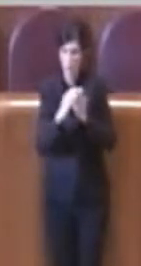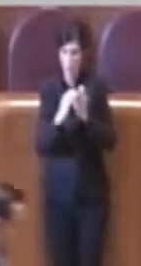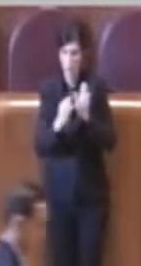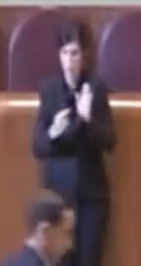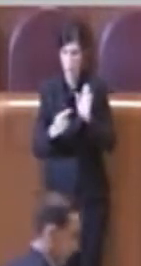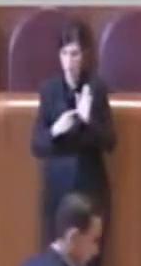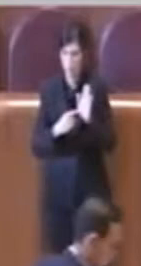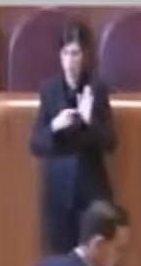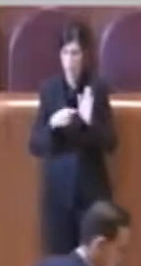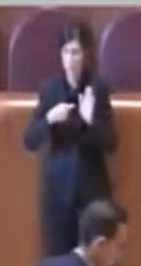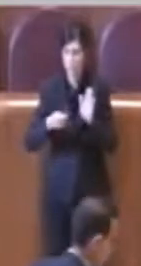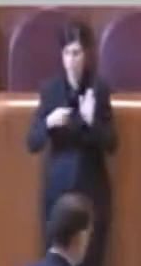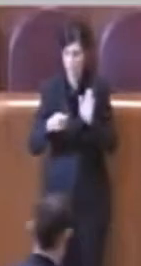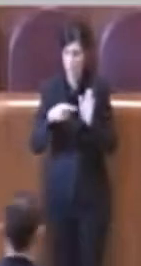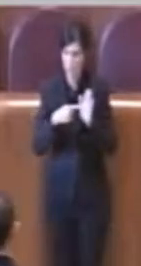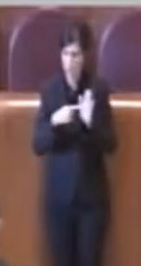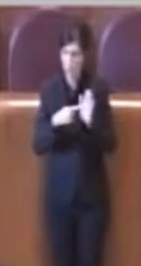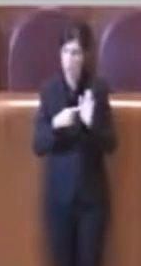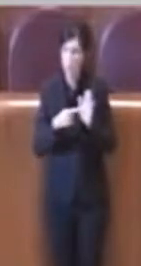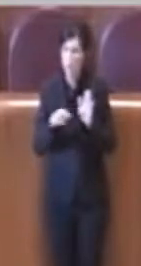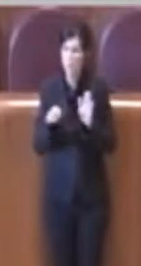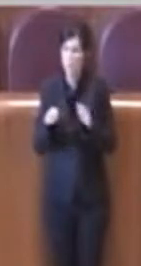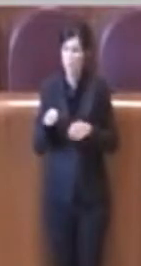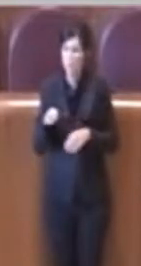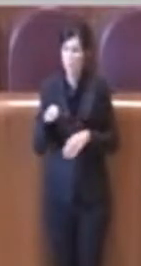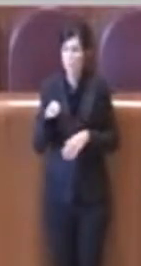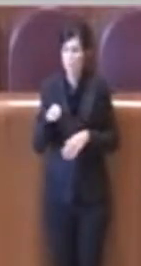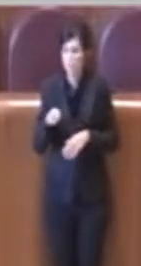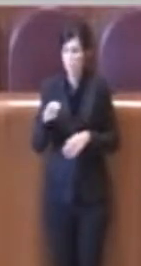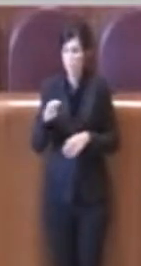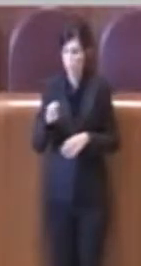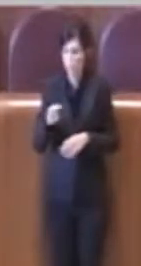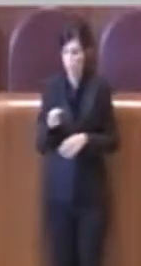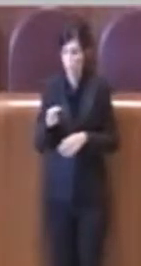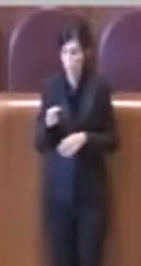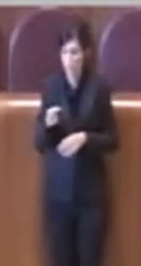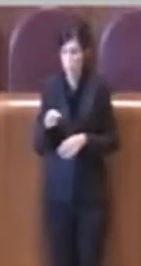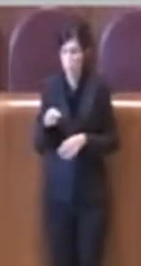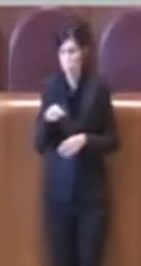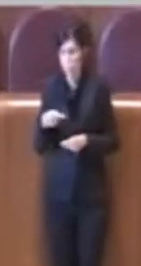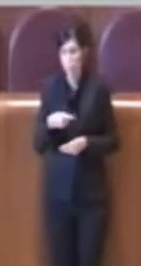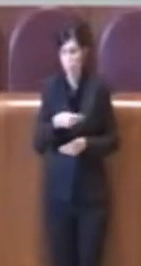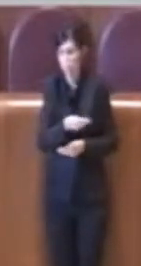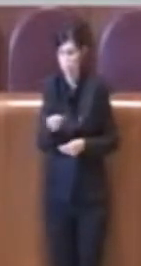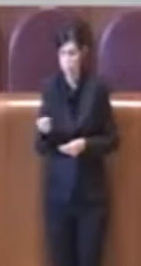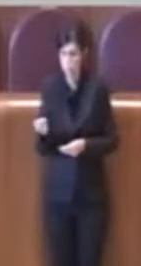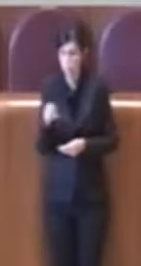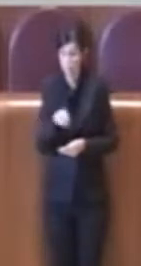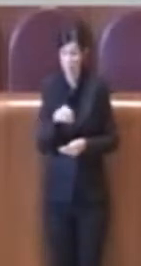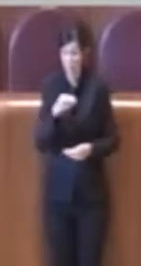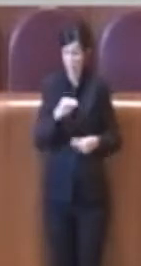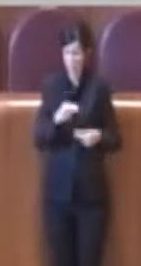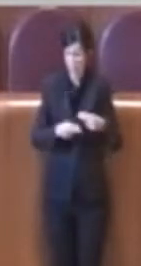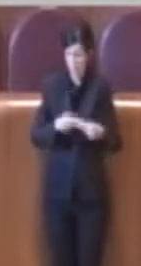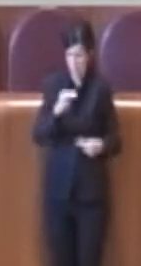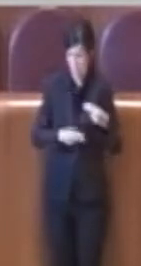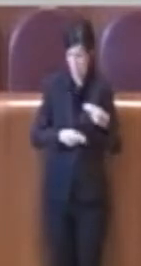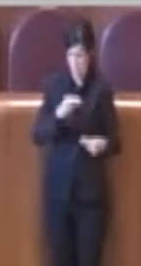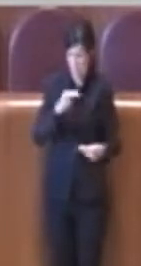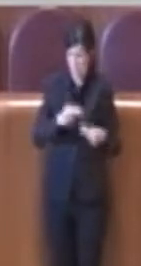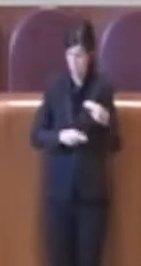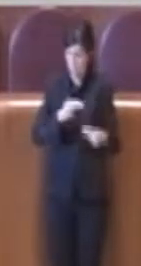centro di costo su cui questa somma dovrà essere impegnata per dare la possibilità all'amministrazione di espletare la procedura